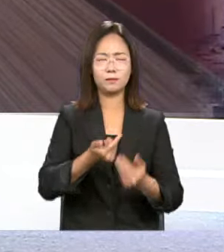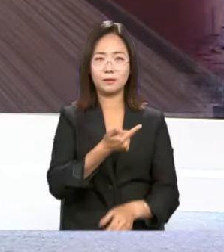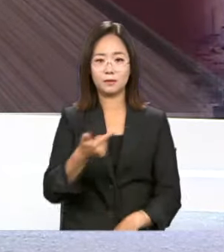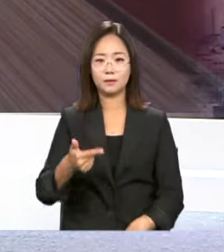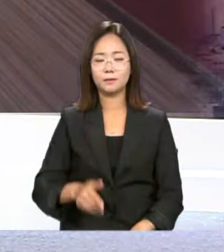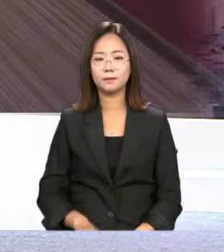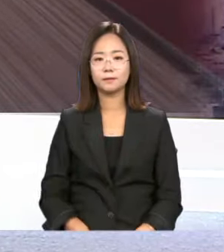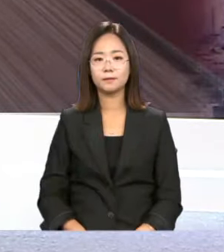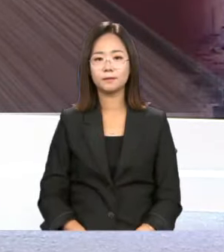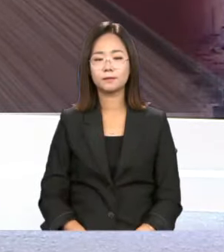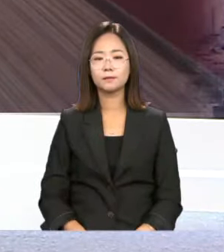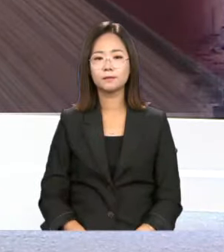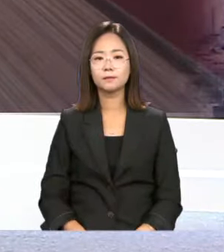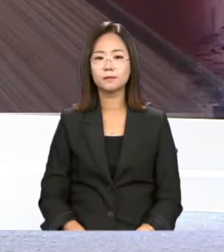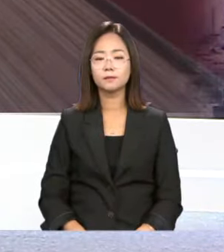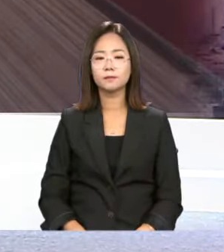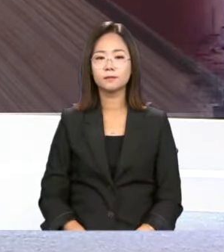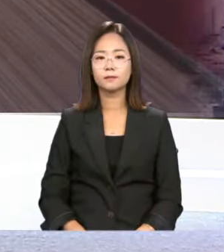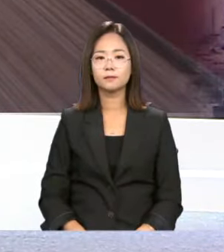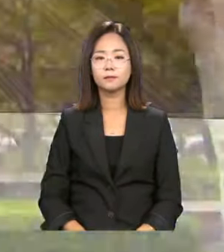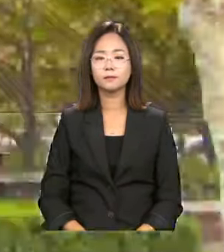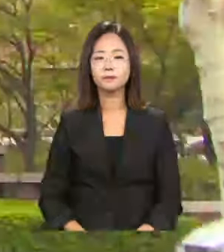전망입니다이어서 장동